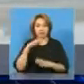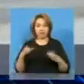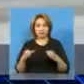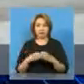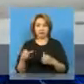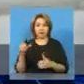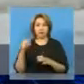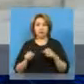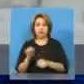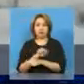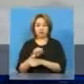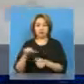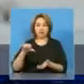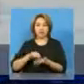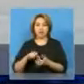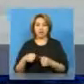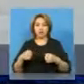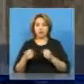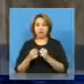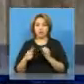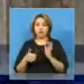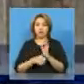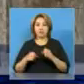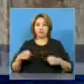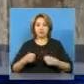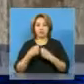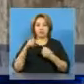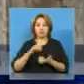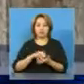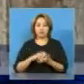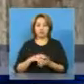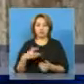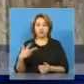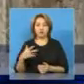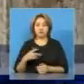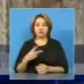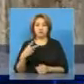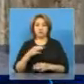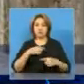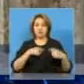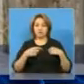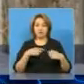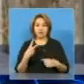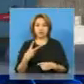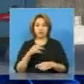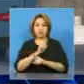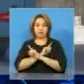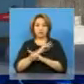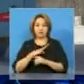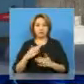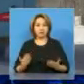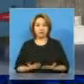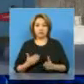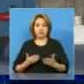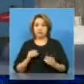көліктің қатысуымен 16 оқыс оқиға тіркелген. Салдарынан 33 адам жарақат алып, екеуі қайтыс болды. Тәртіп сақшылары тұрғындарды мейлінше сақ